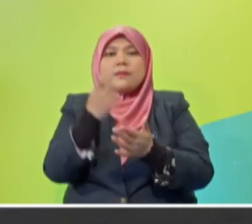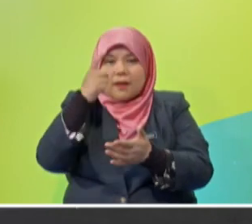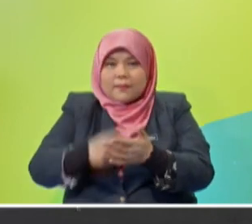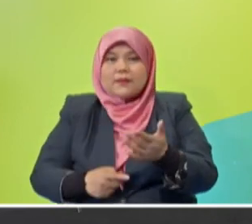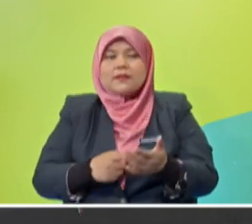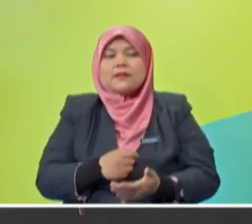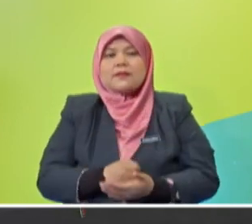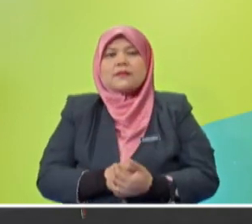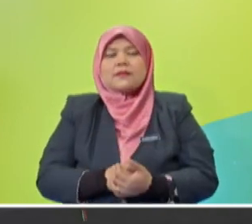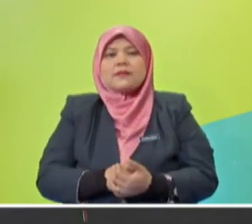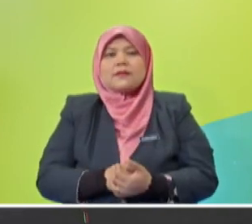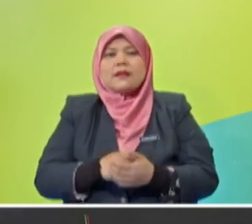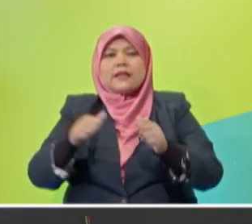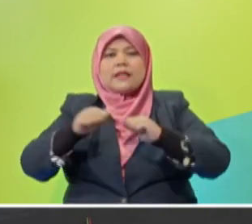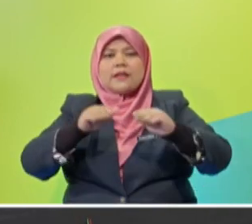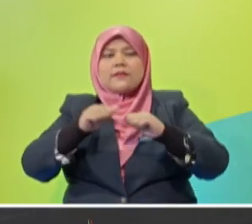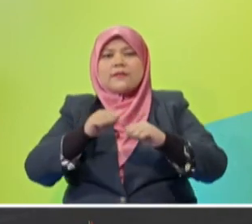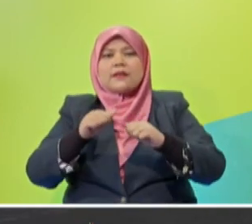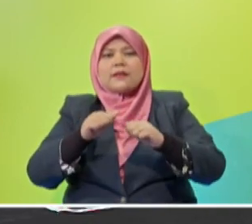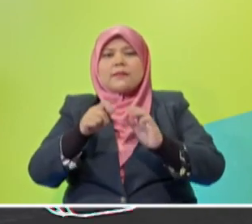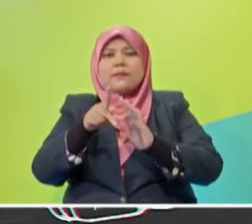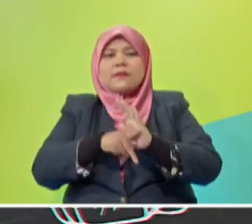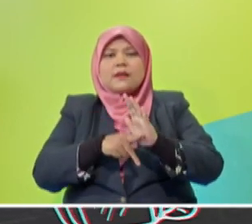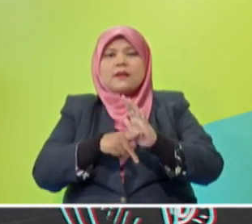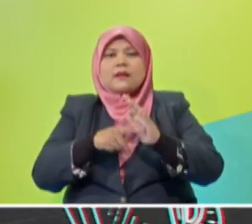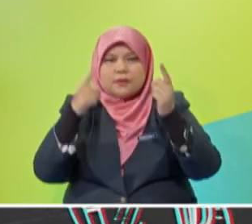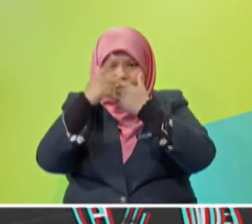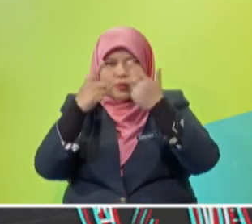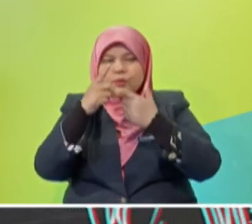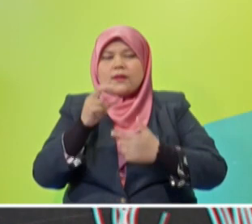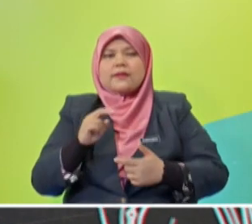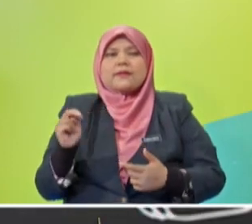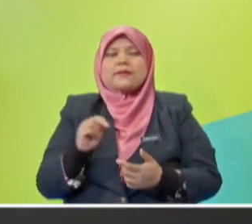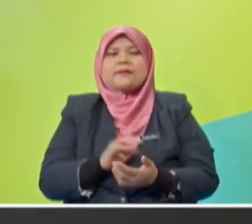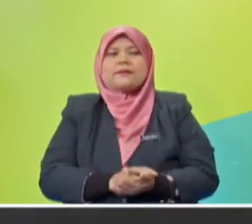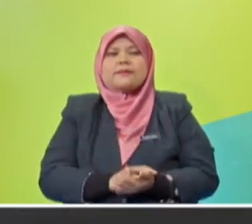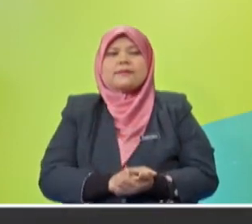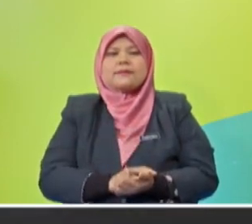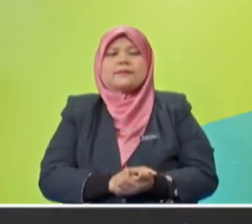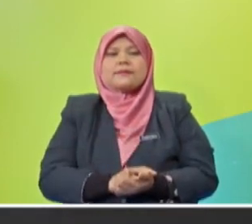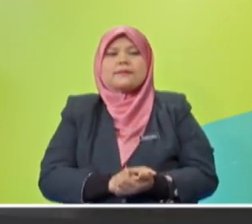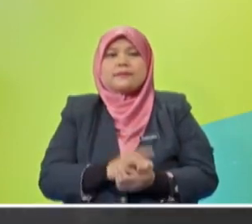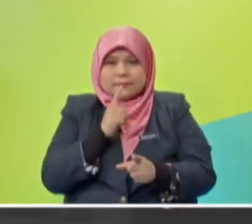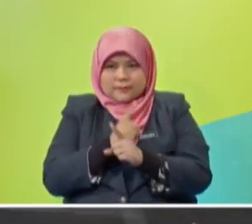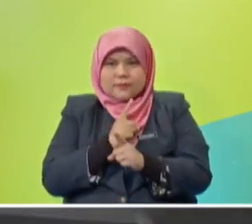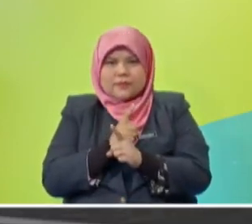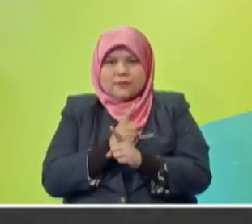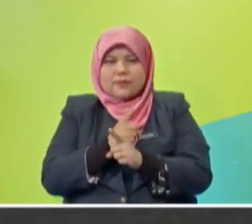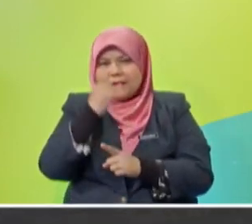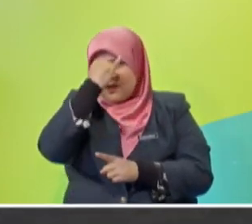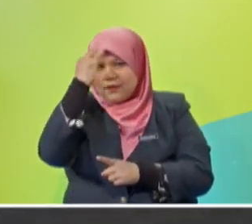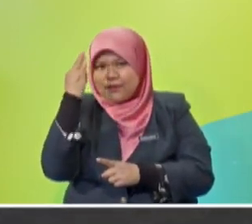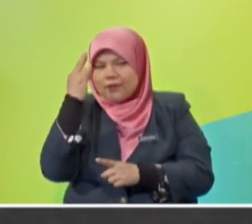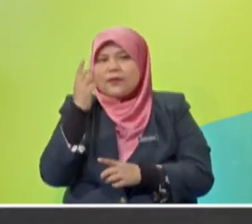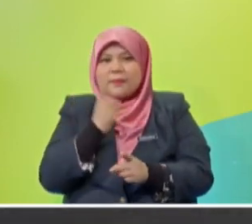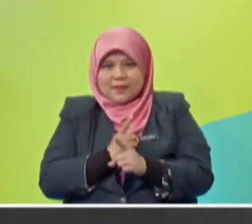lah. Aktiviti pelancongan, cikgu. Pelancongan. Okey, pelancongan. Betul tak kita tanya Abang Irfan yang memang